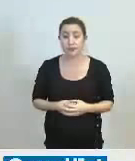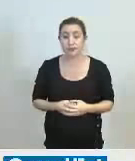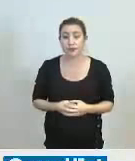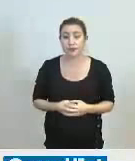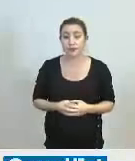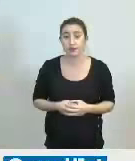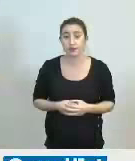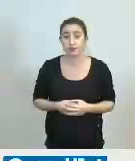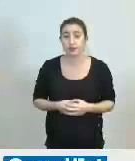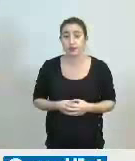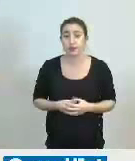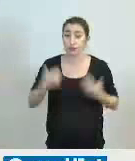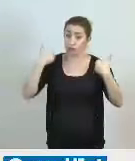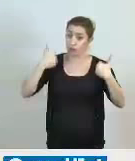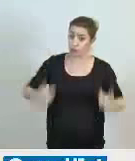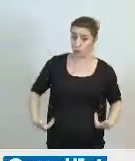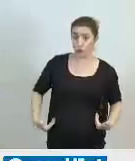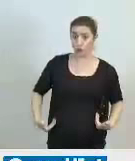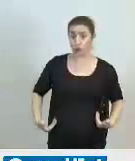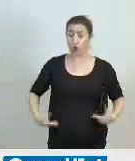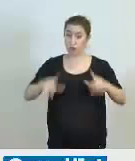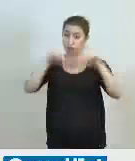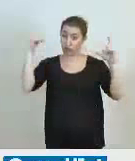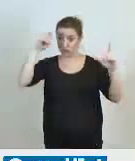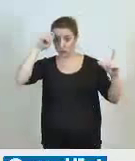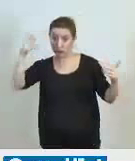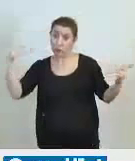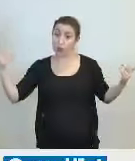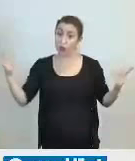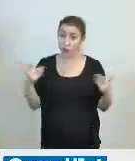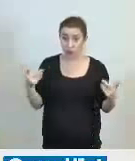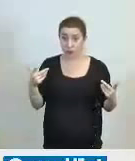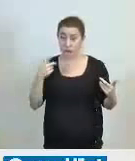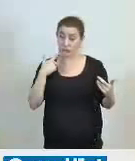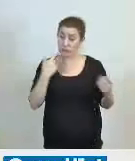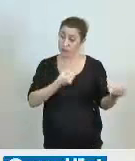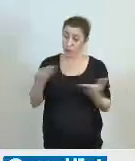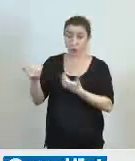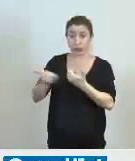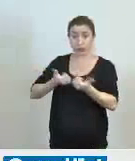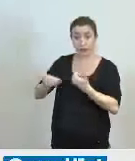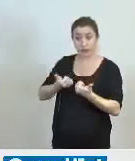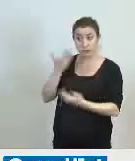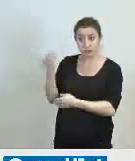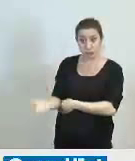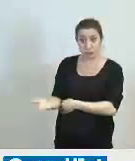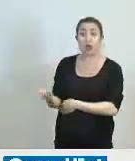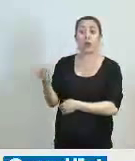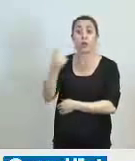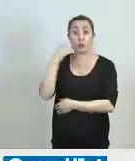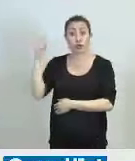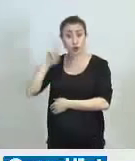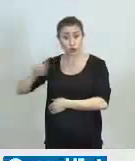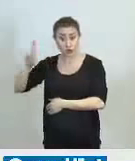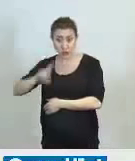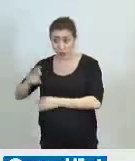Notre honneur, notre grandeur, c'est d'être au service. Philippe Richert était au service de la région et au service